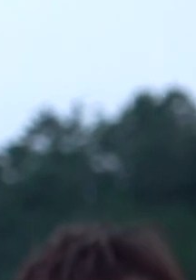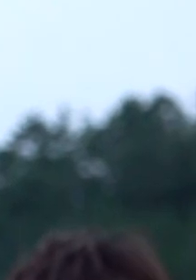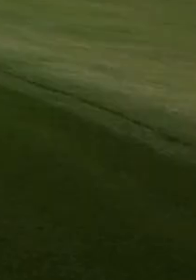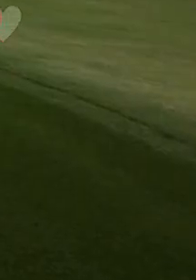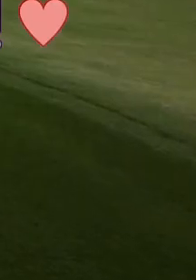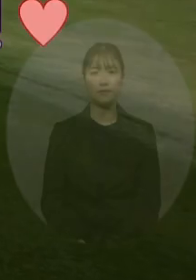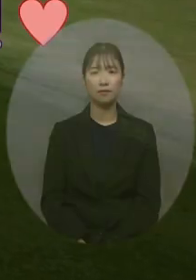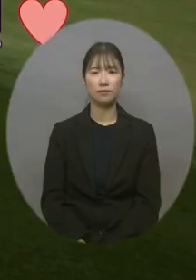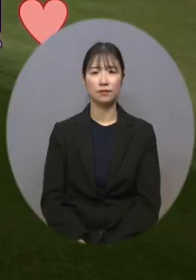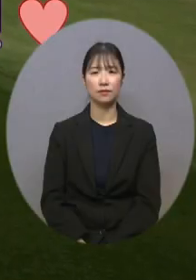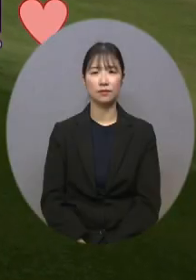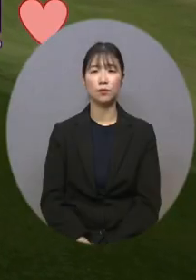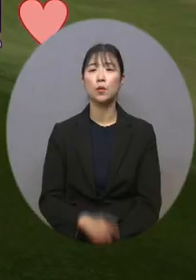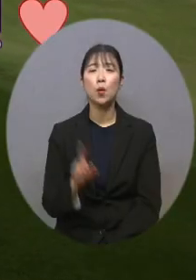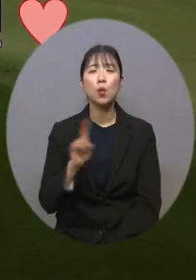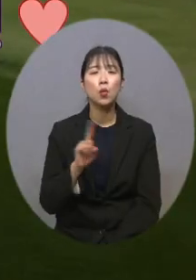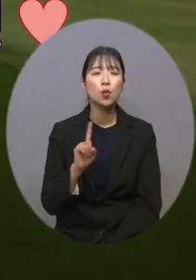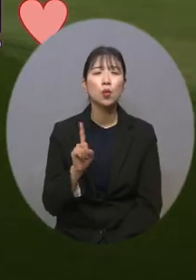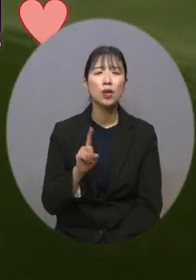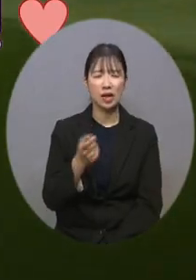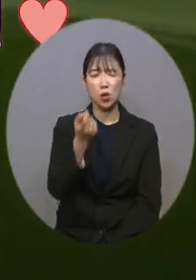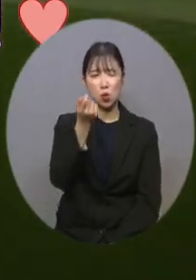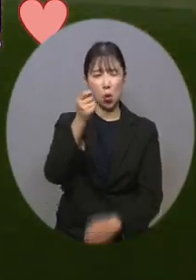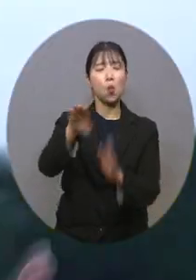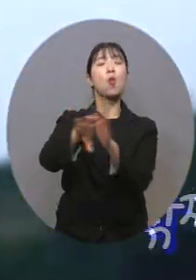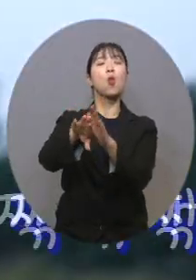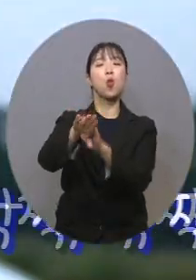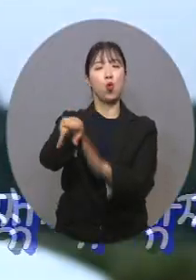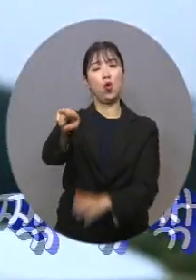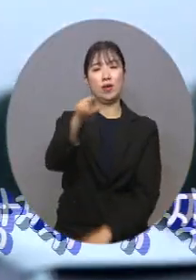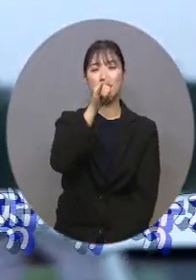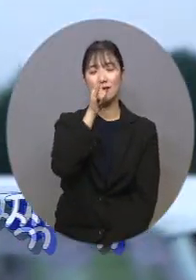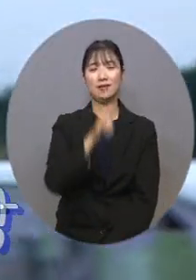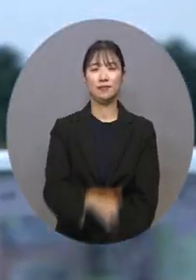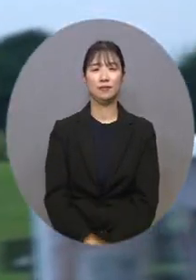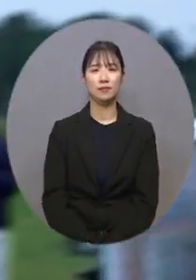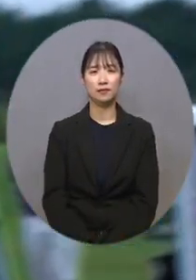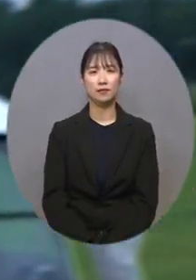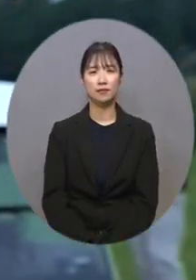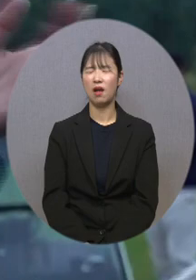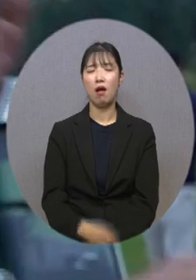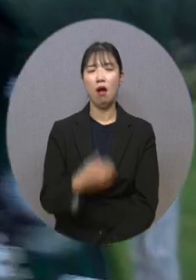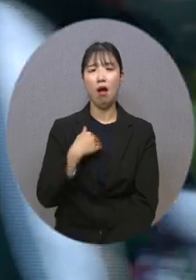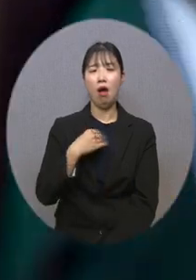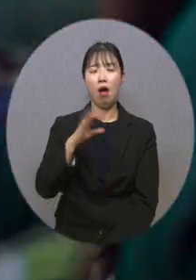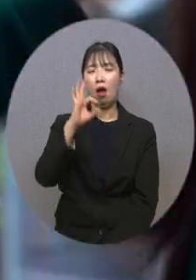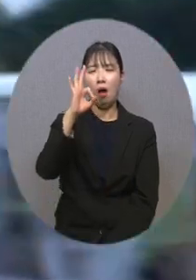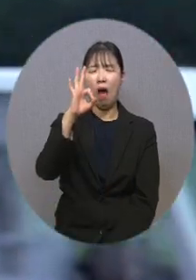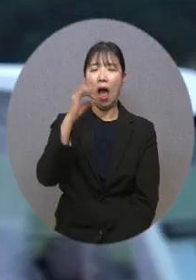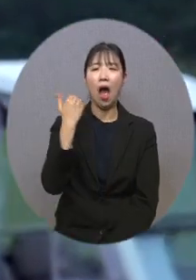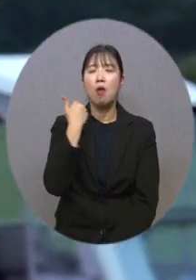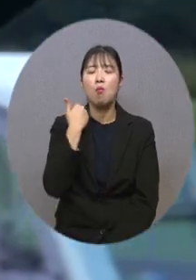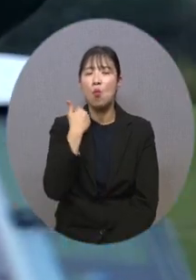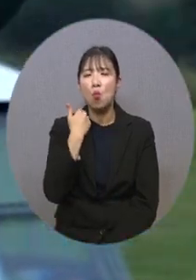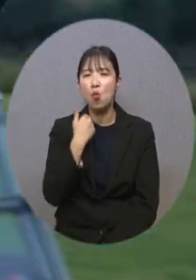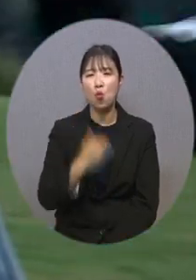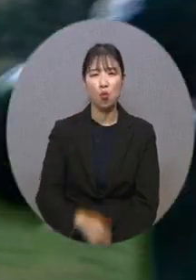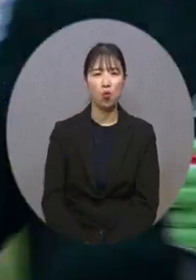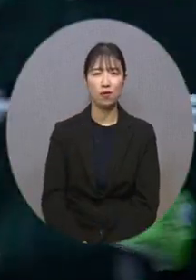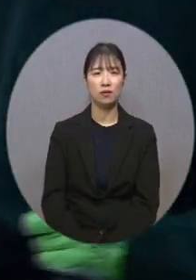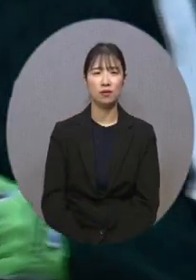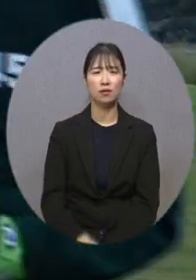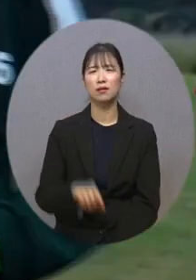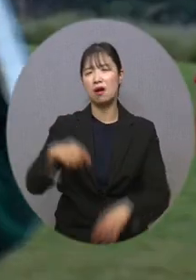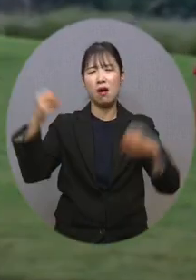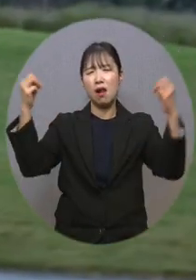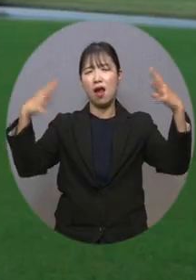어디로 갔어? IT 조금 오른쪽. 오른쪽. IT 약간 오른쪽? 난 진짜 공이 안 보였어. 나는 진짜 언니 제가 맞아요. 열심히 봐드릴게요. 여기가